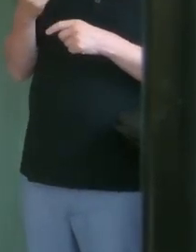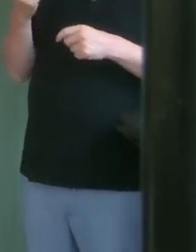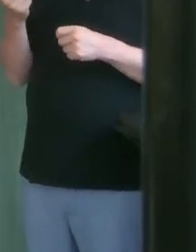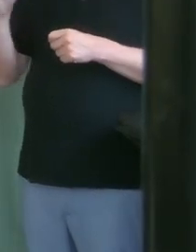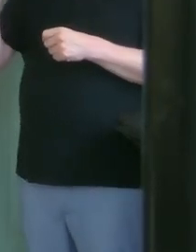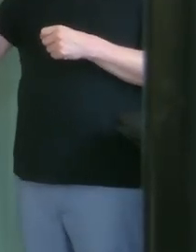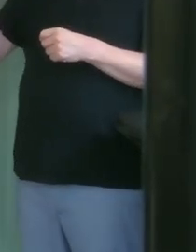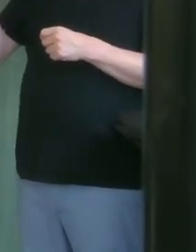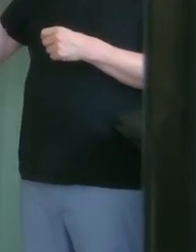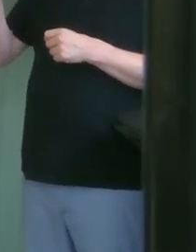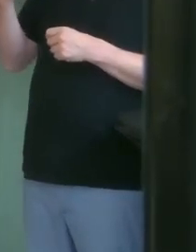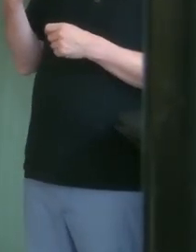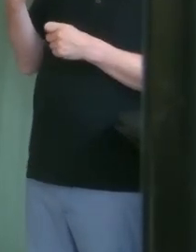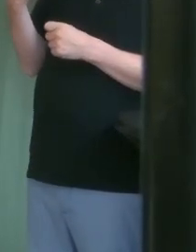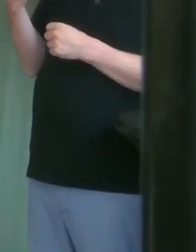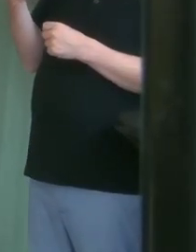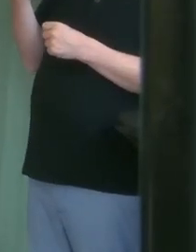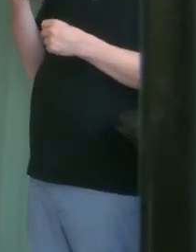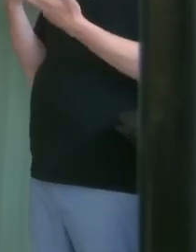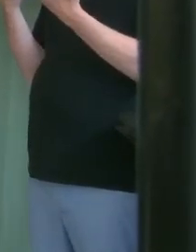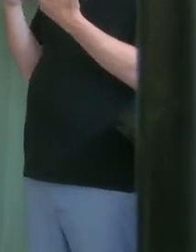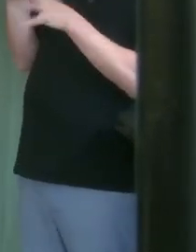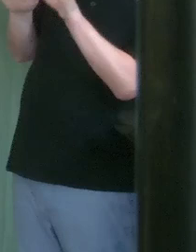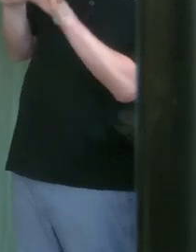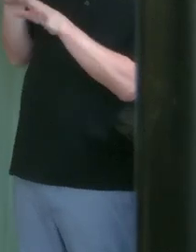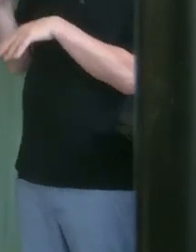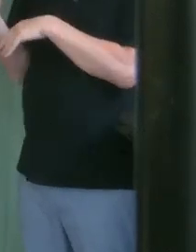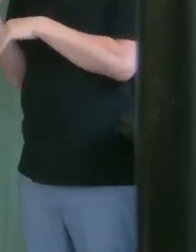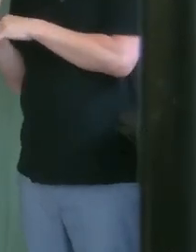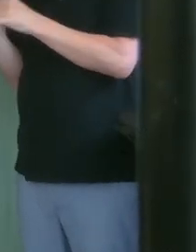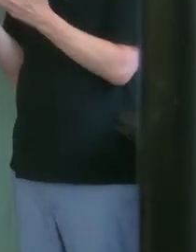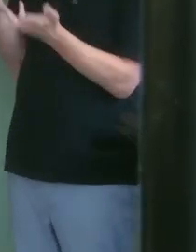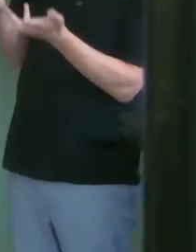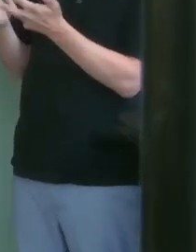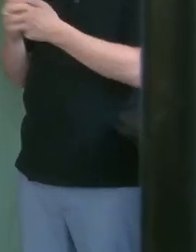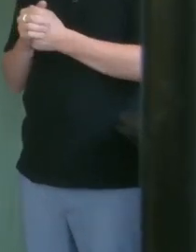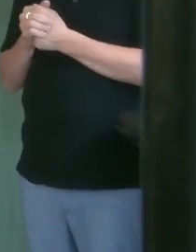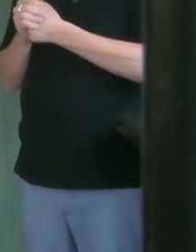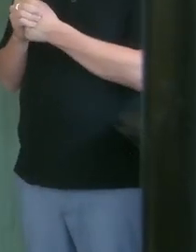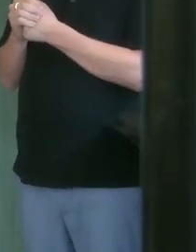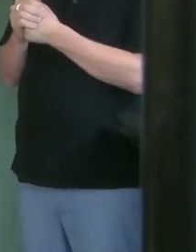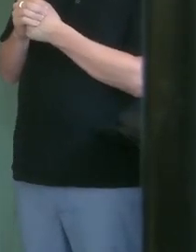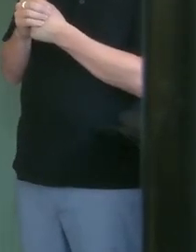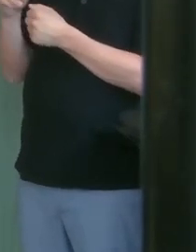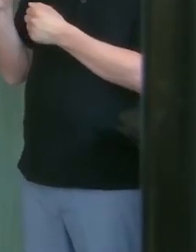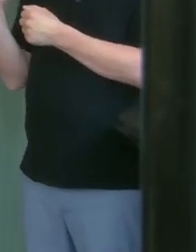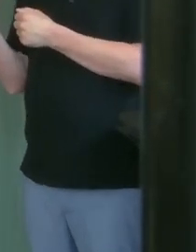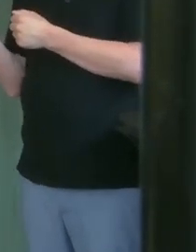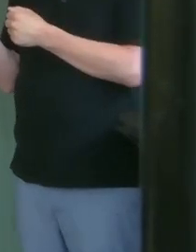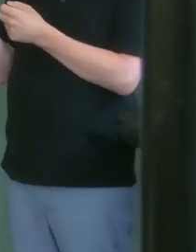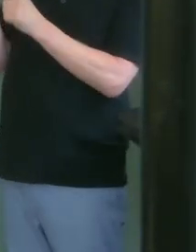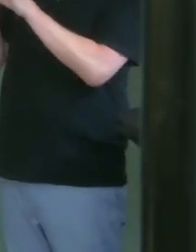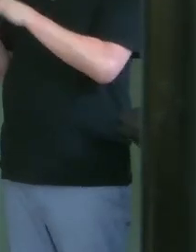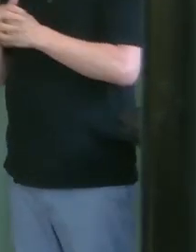lösa allt. Det är väl kanske därför vi står här. Och det pågår ju faktiskt också en utredning just nu som tittar